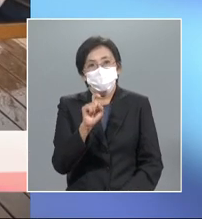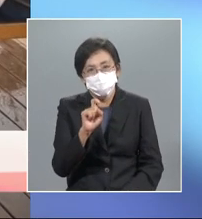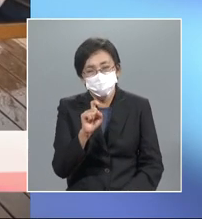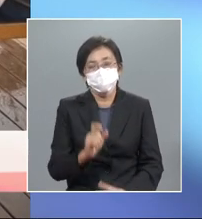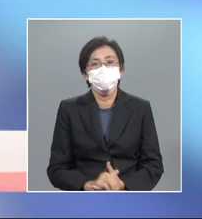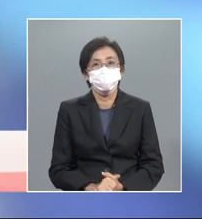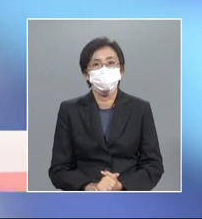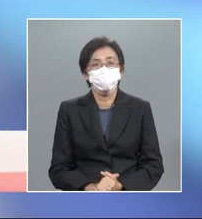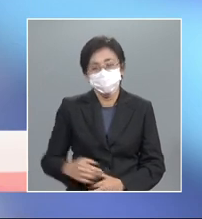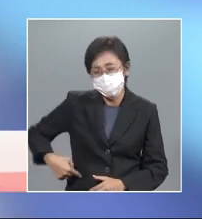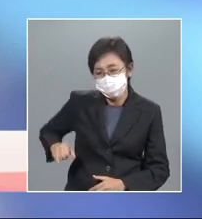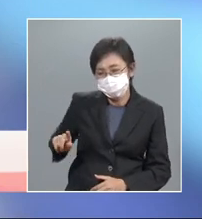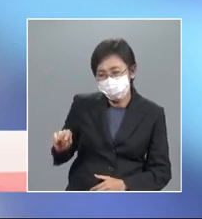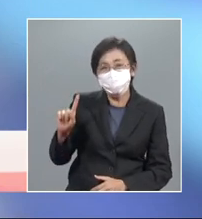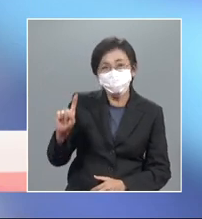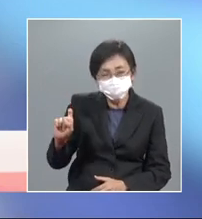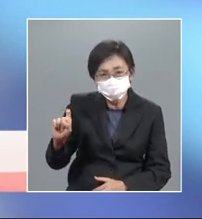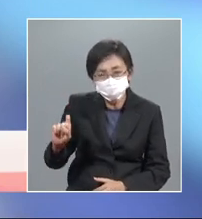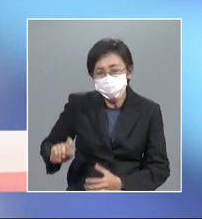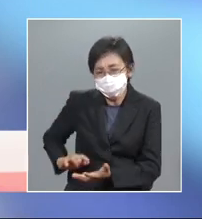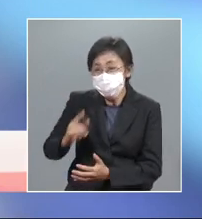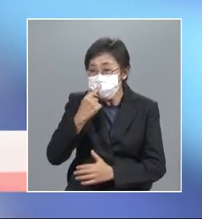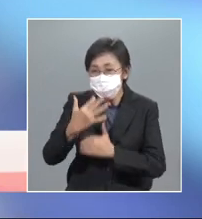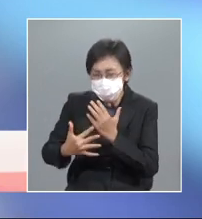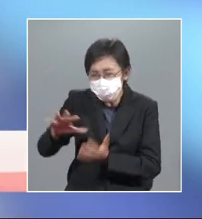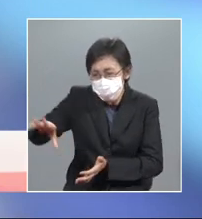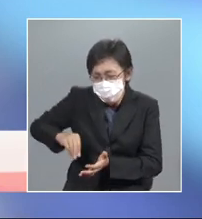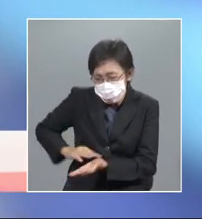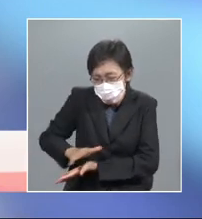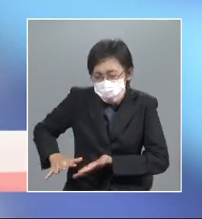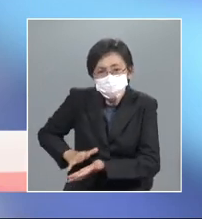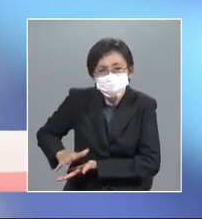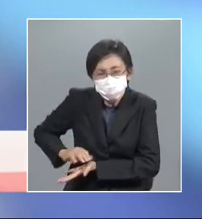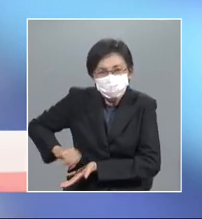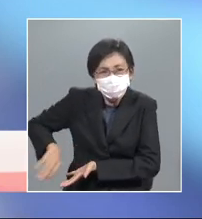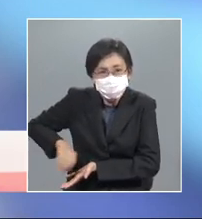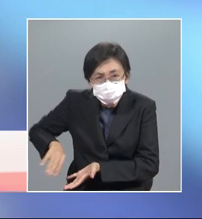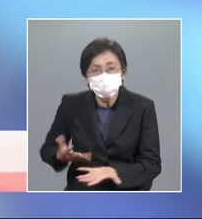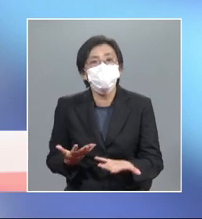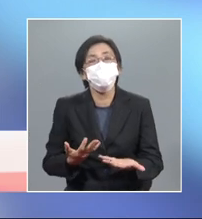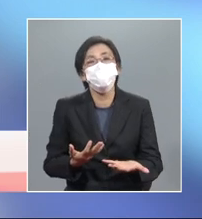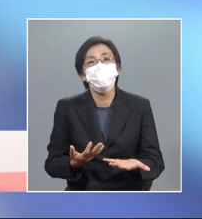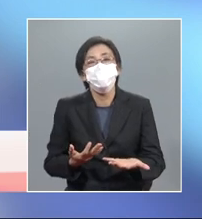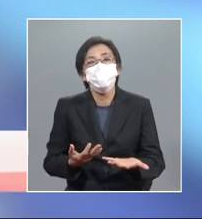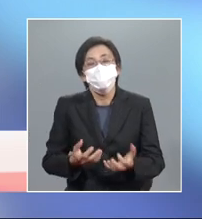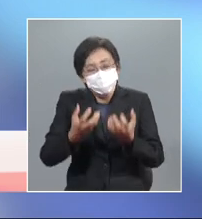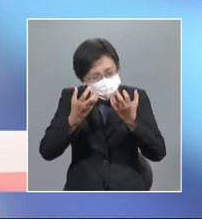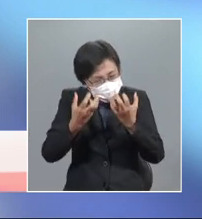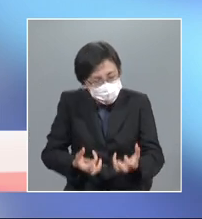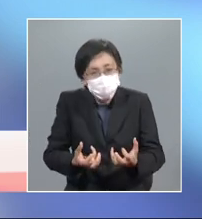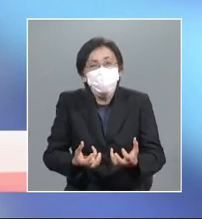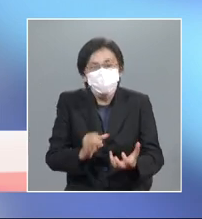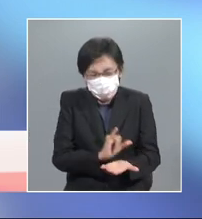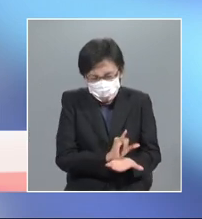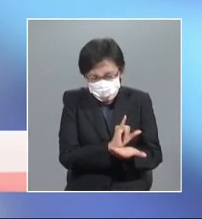แล้วก็ไปถึงไตวายต้องฟอกไตนะครับสุดท้ายแล้วโคม่าจริงๆนะฮะมีการส่งตัว